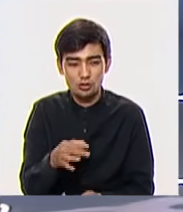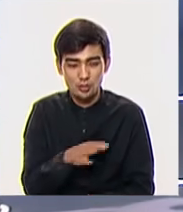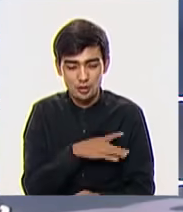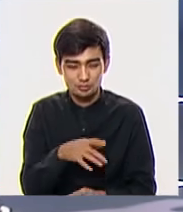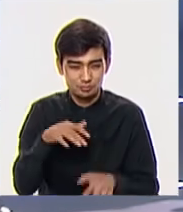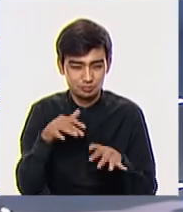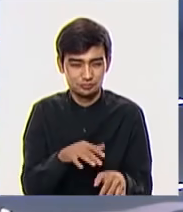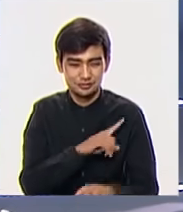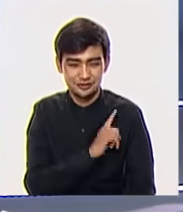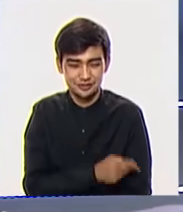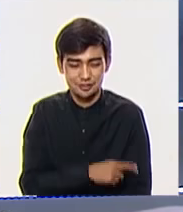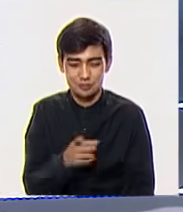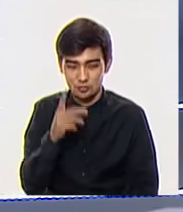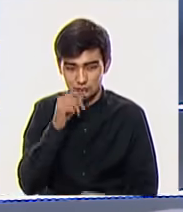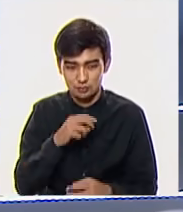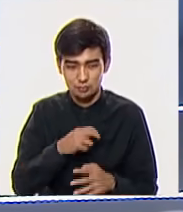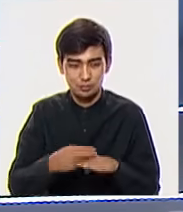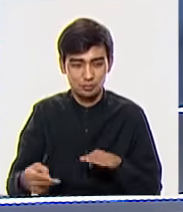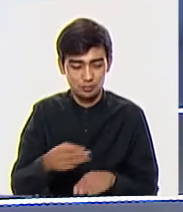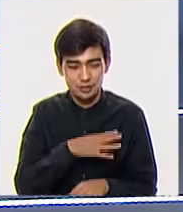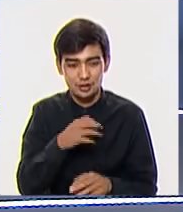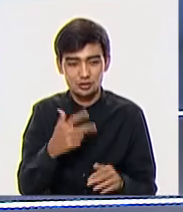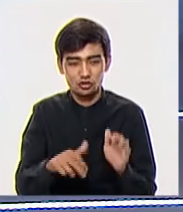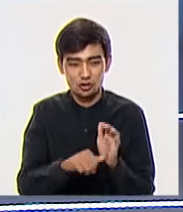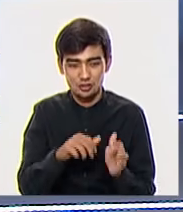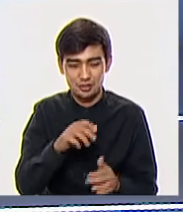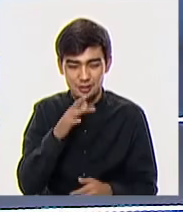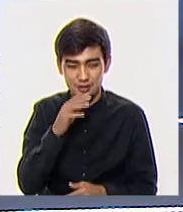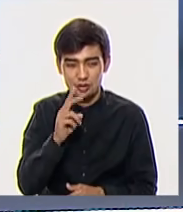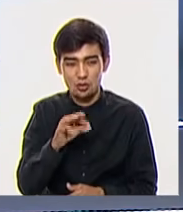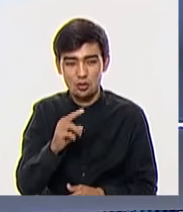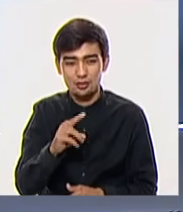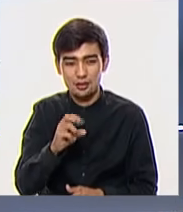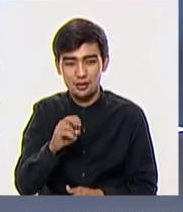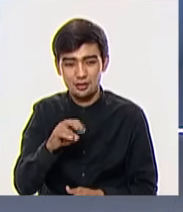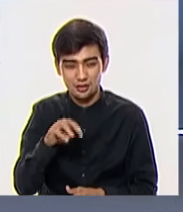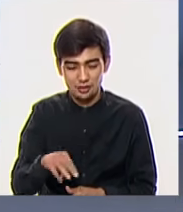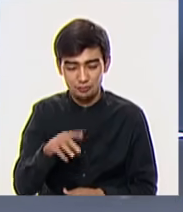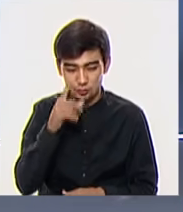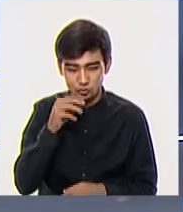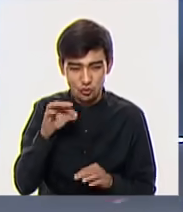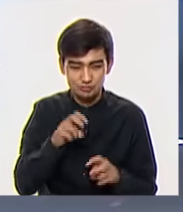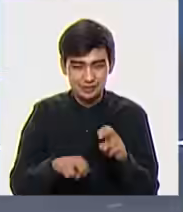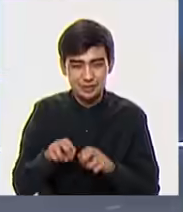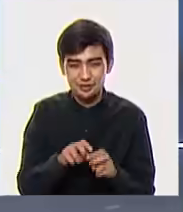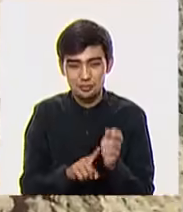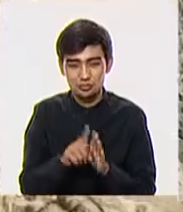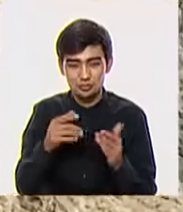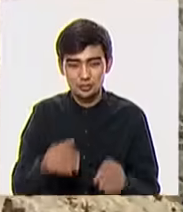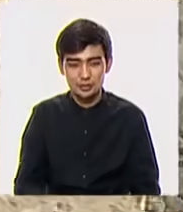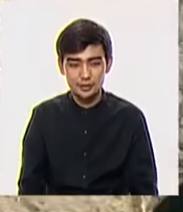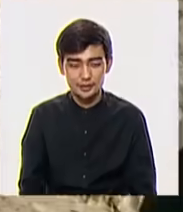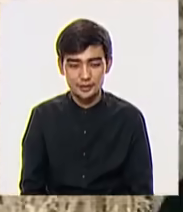толқыны апталдай азаматты бірден ағызып әкеткен. Қазір 36 жастағы Көкқанат Маралбекті іздеу жұмыстары жүргізіліп жатыр.